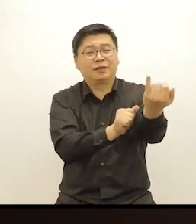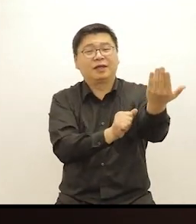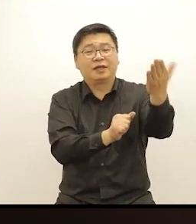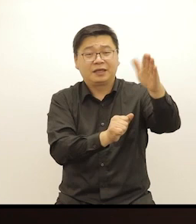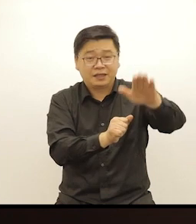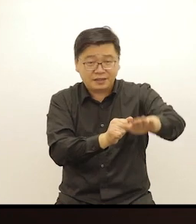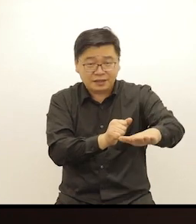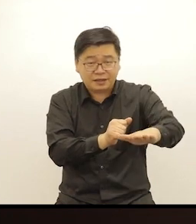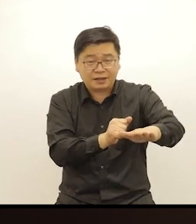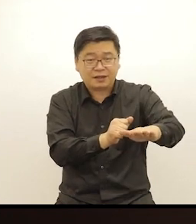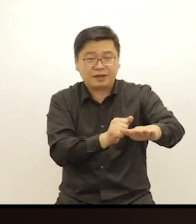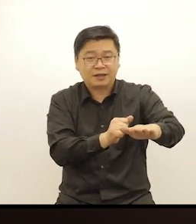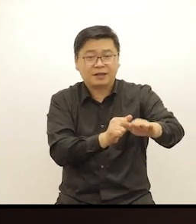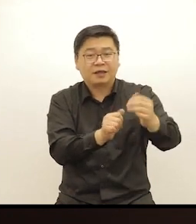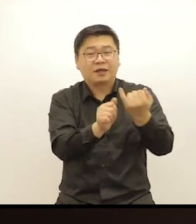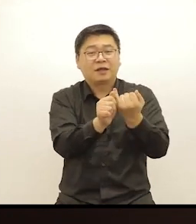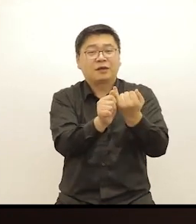부인이